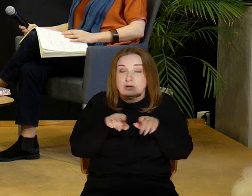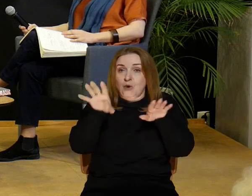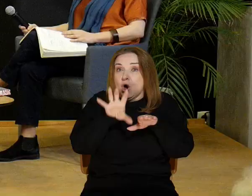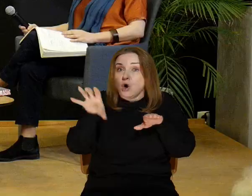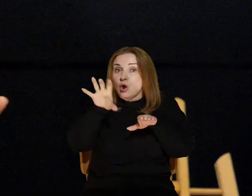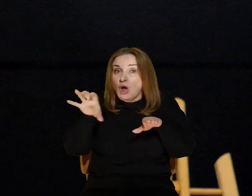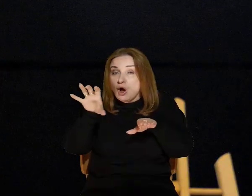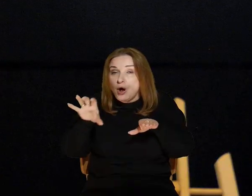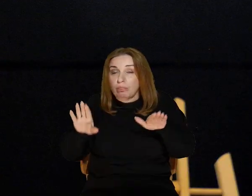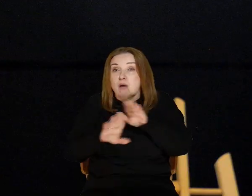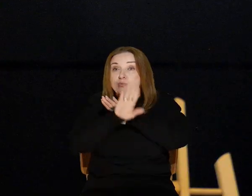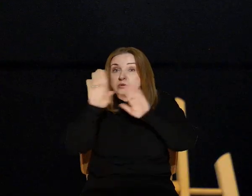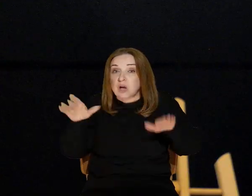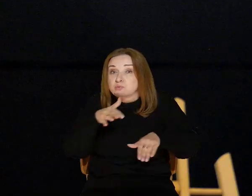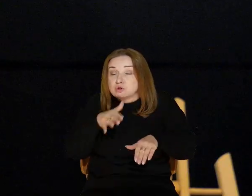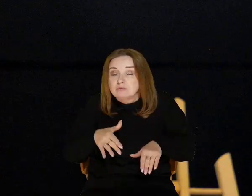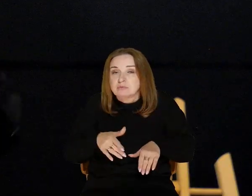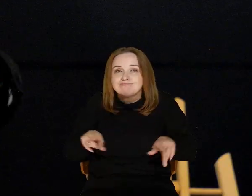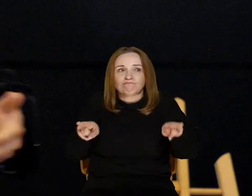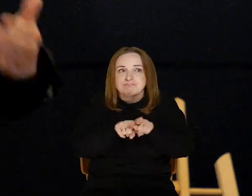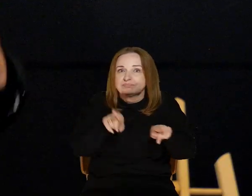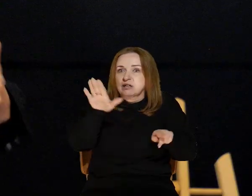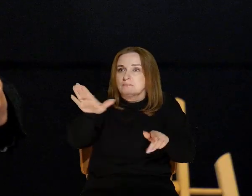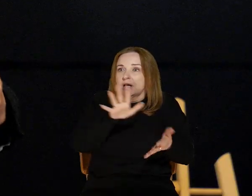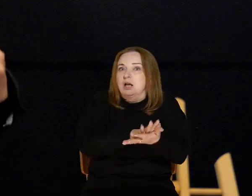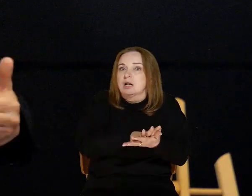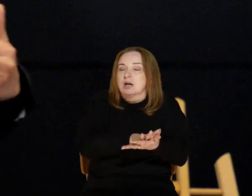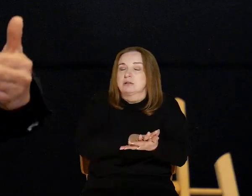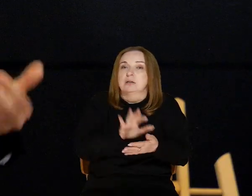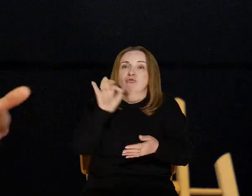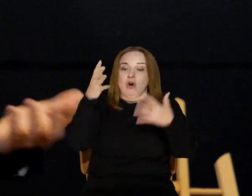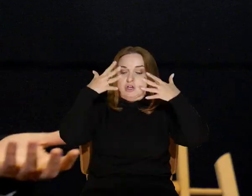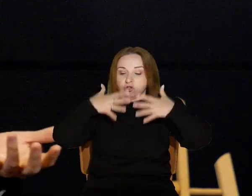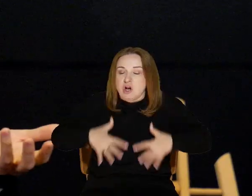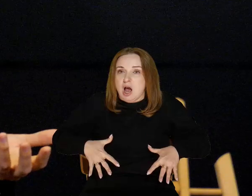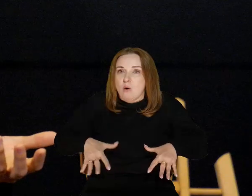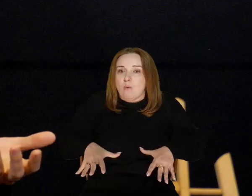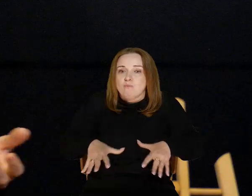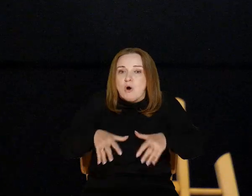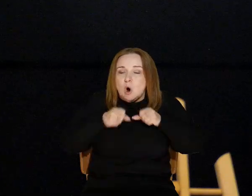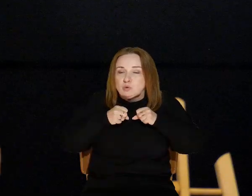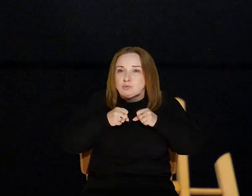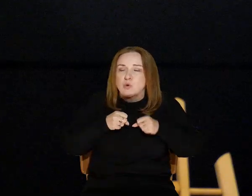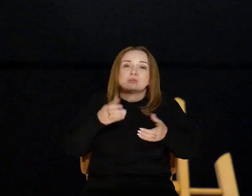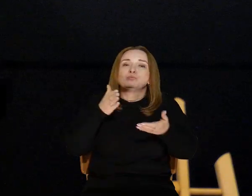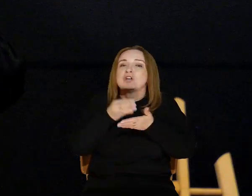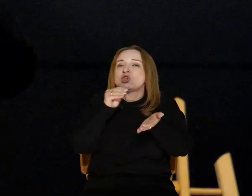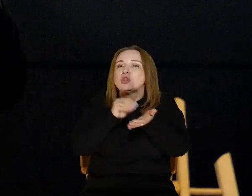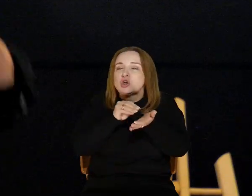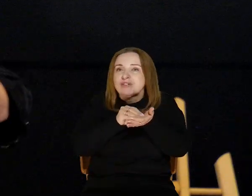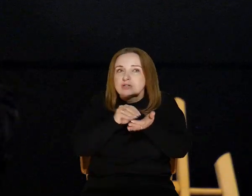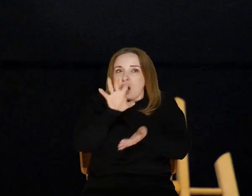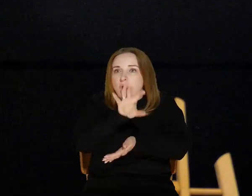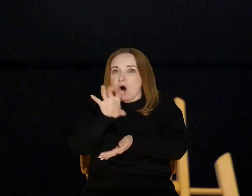pojawia, tak? Jakieś problemy, których się nie da wyjaśnić inaczej niż przez to, czego doświadczają w tych miejscach. Czyli znowu sposób, w jaki